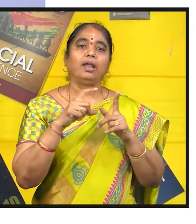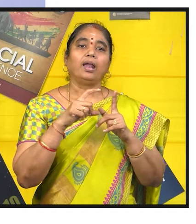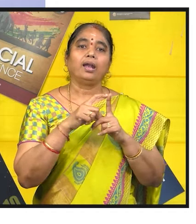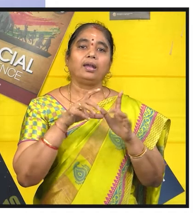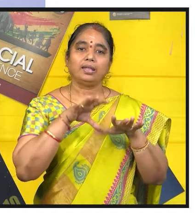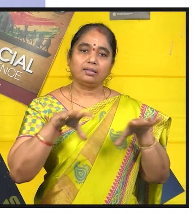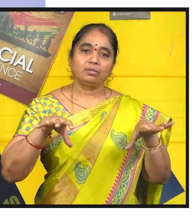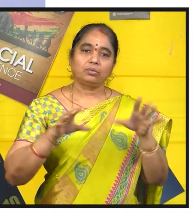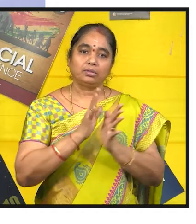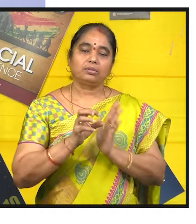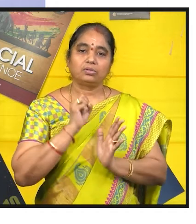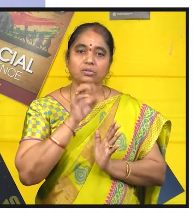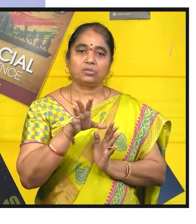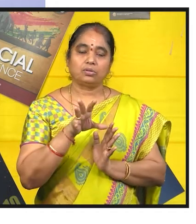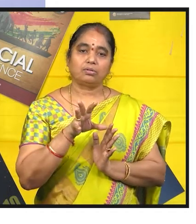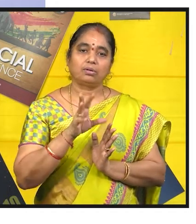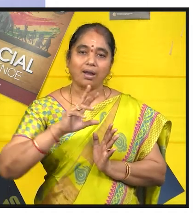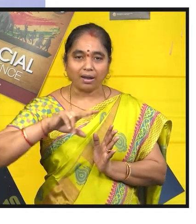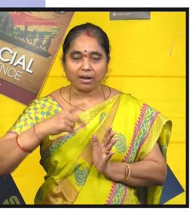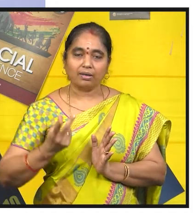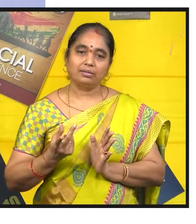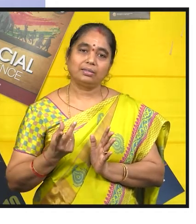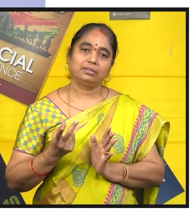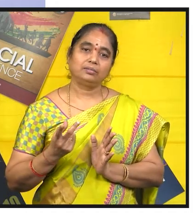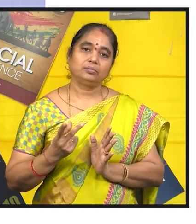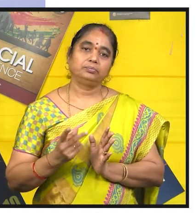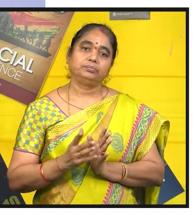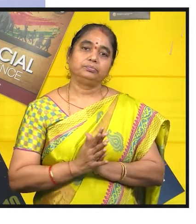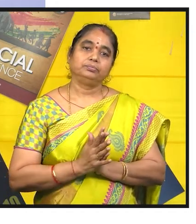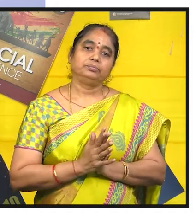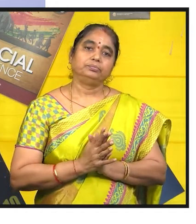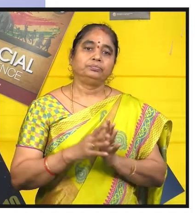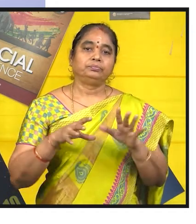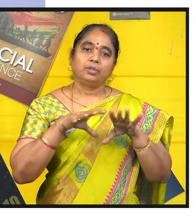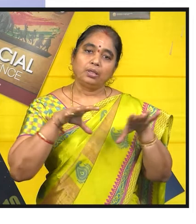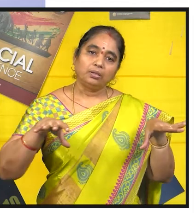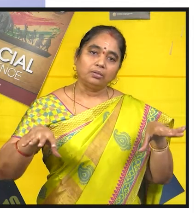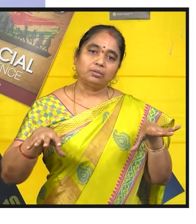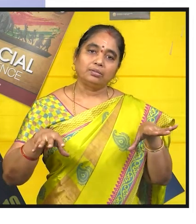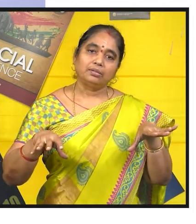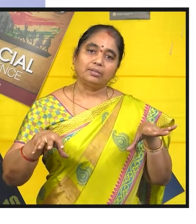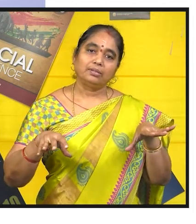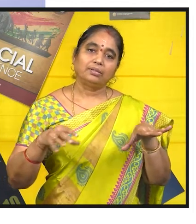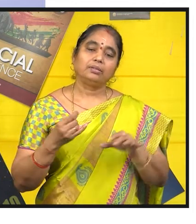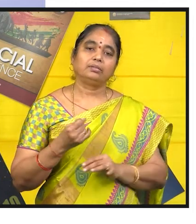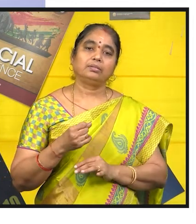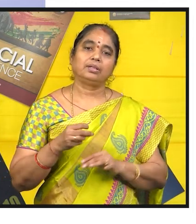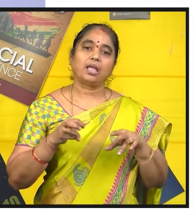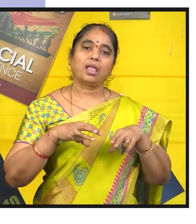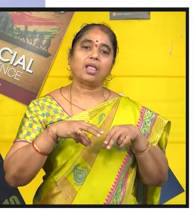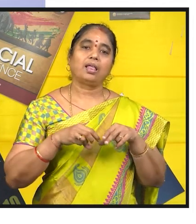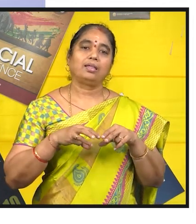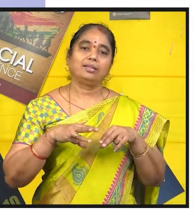சொன்னால் அவைகளை டி தொகுதி தனிமம் என்று அழைக்கிறோம். அதற்கடுத்தது நம்ம பார்த்தோம் அப்படின்னு சொன்னால் தொகுதி தனிமம், எஃப் தொகுதி தனிமத்தை நம்ம பார்க்கும்